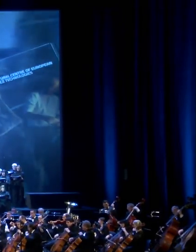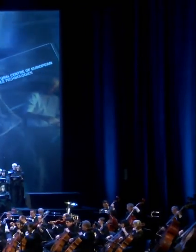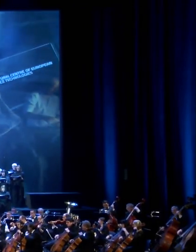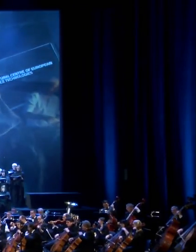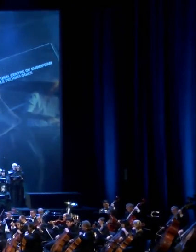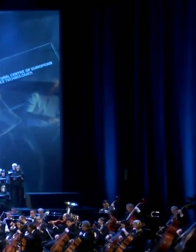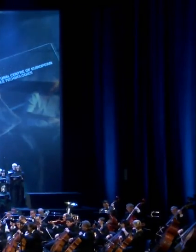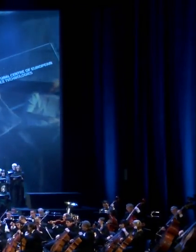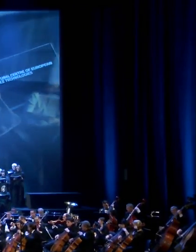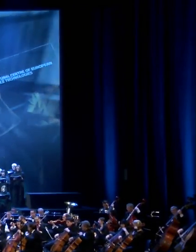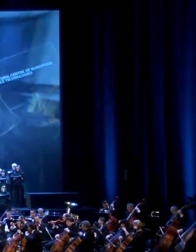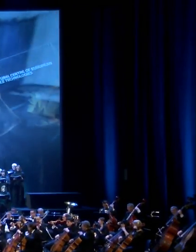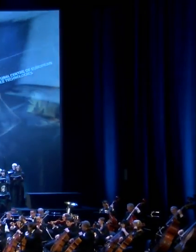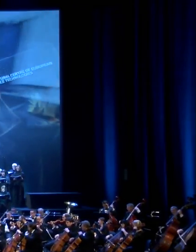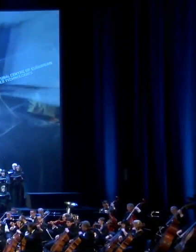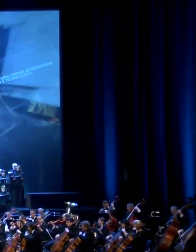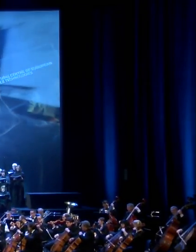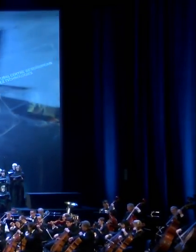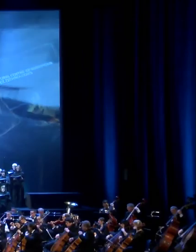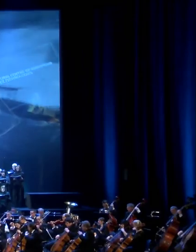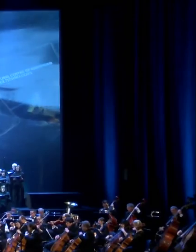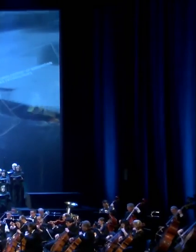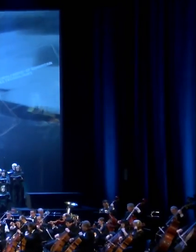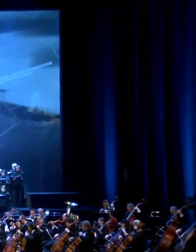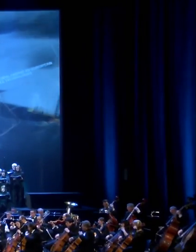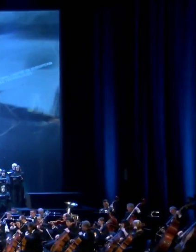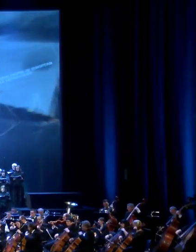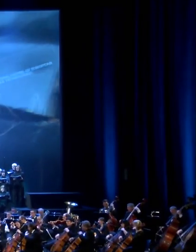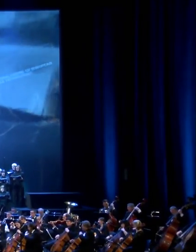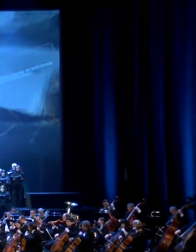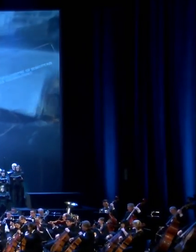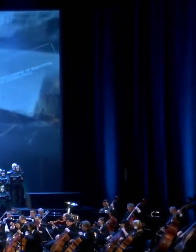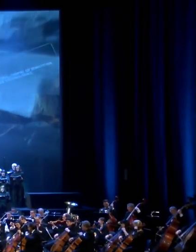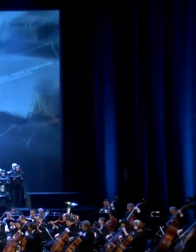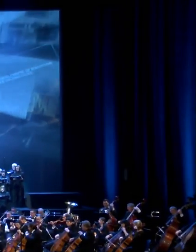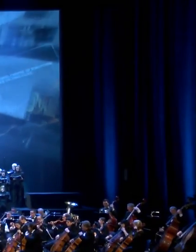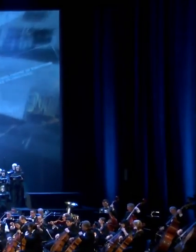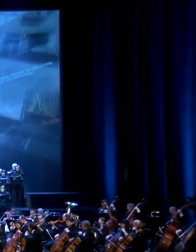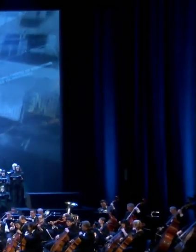Razvoz na kost. Razkost.